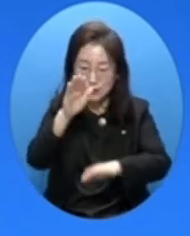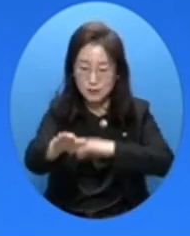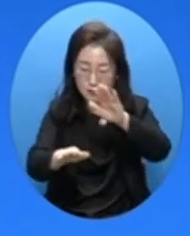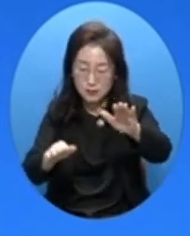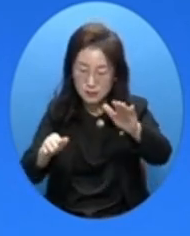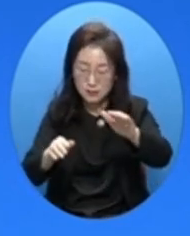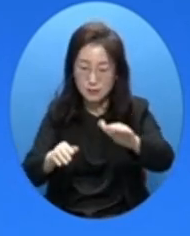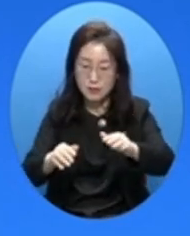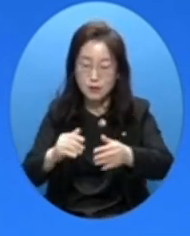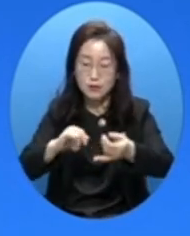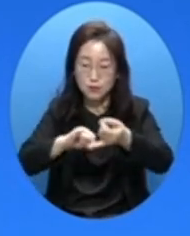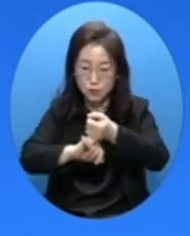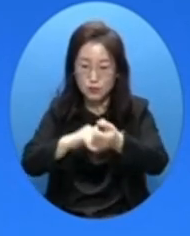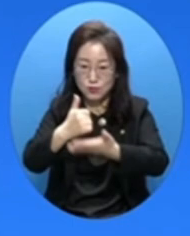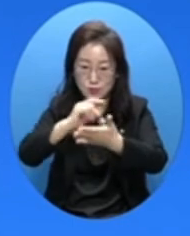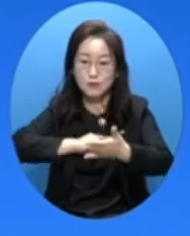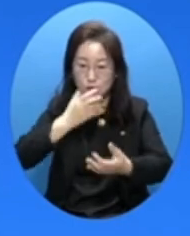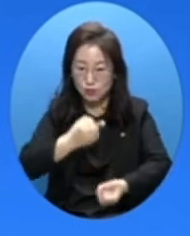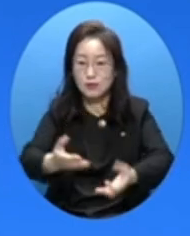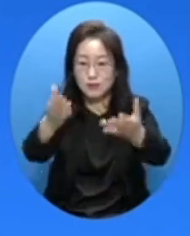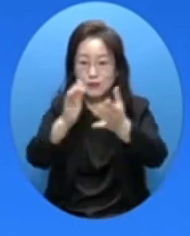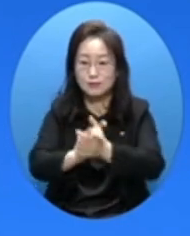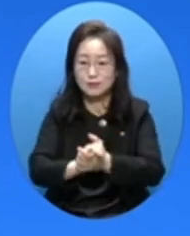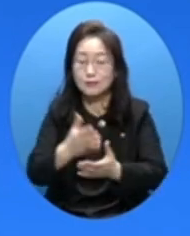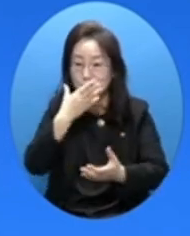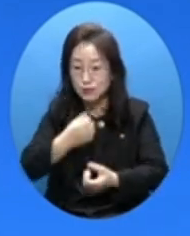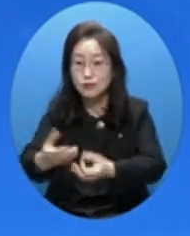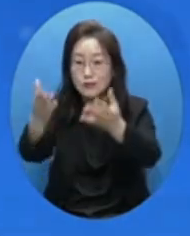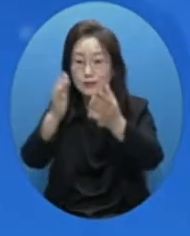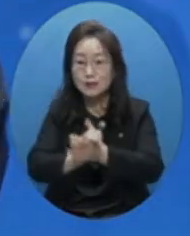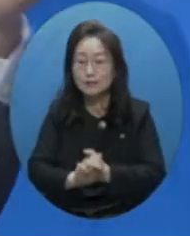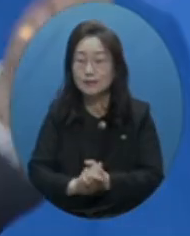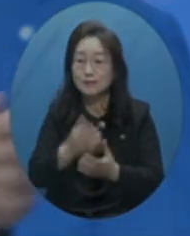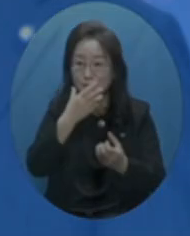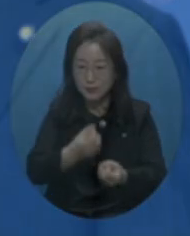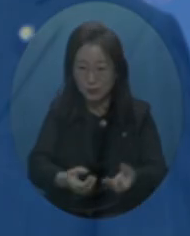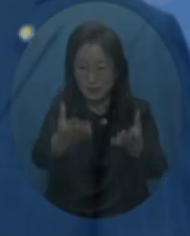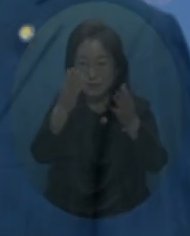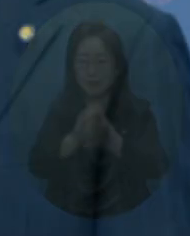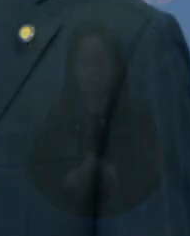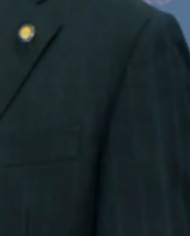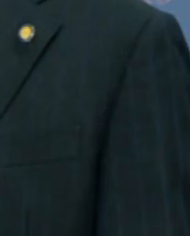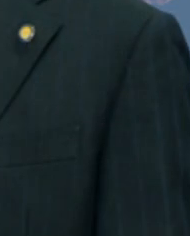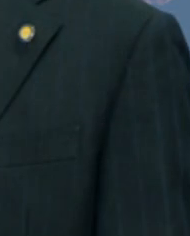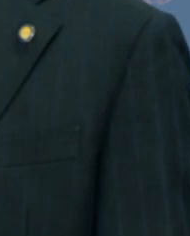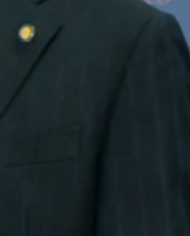여러분 모두 되시기를 주님으로 축원합니다. 축원합니다. 축원합니다.